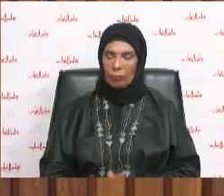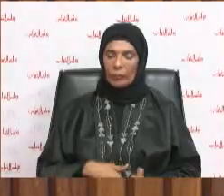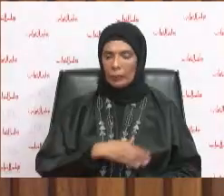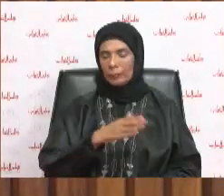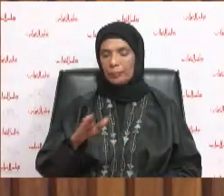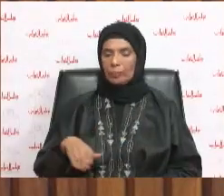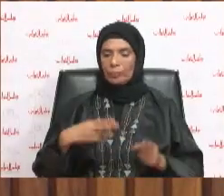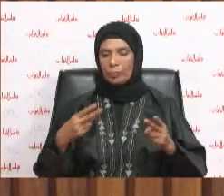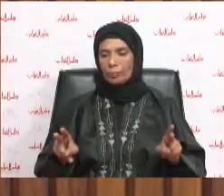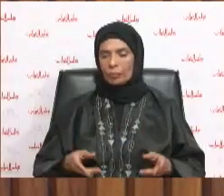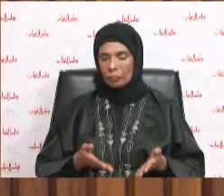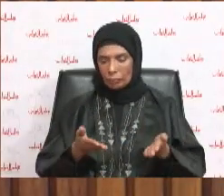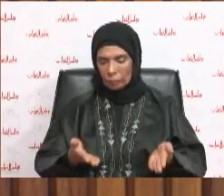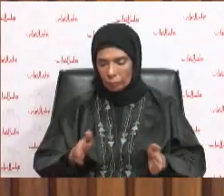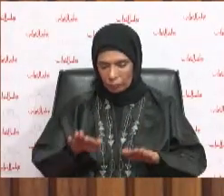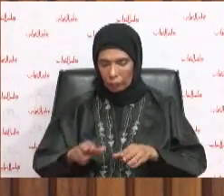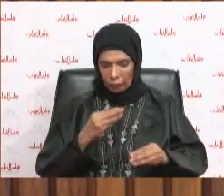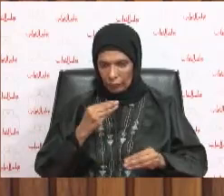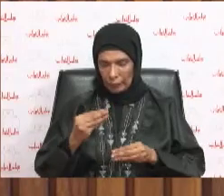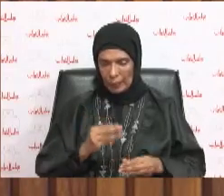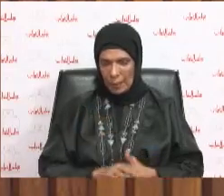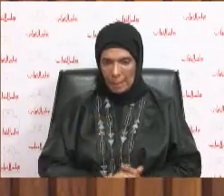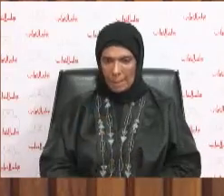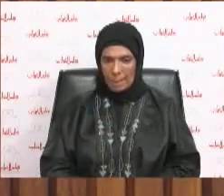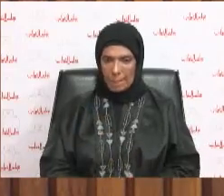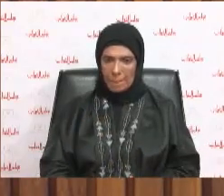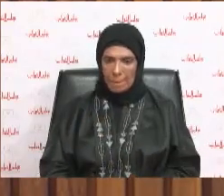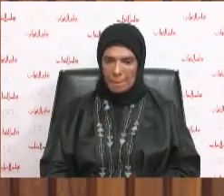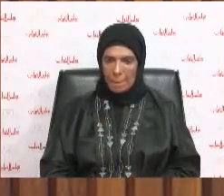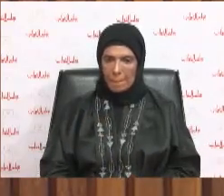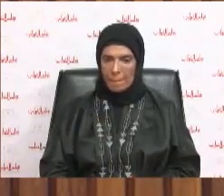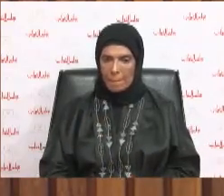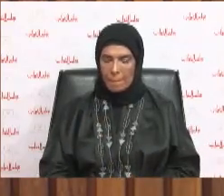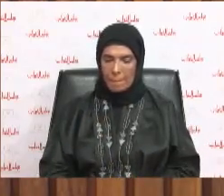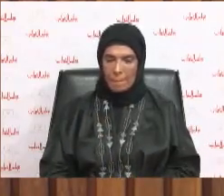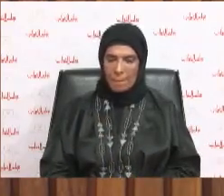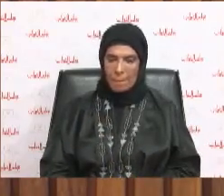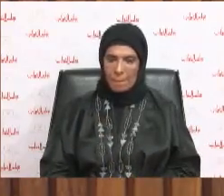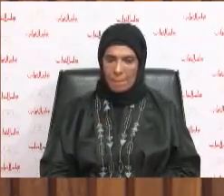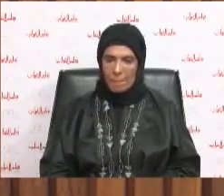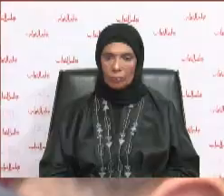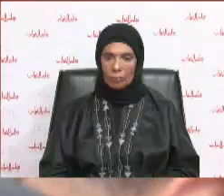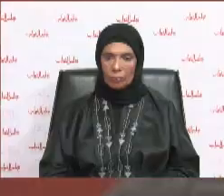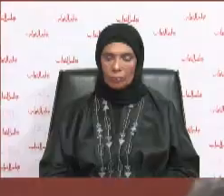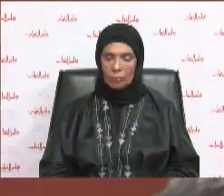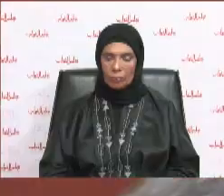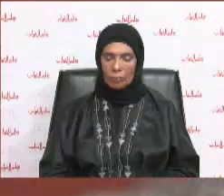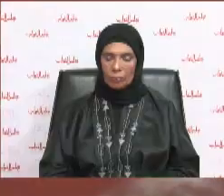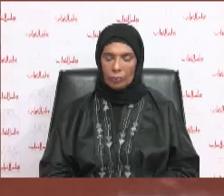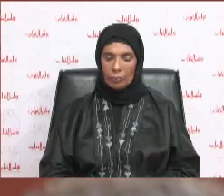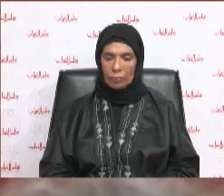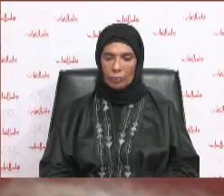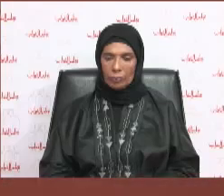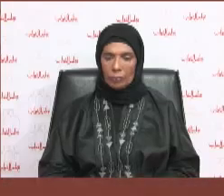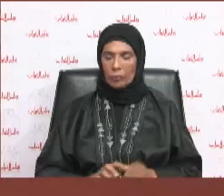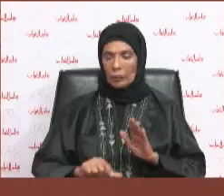أغلبية موافقة وإحالة مشروع القانون إلى مجلس الشورى. شكرا لأخت المقرر. شكرا. شكرا لكم. سعادة أخي النائب الأمين العام، تفضل. شكرا معالي الرئيس.